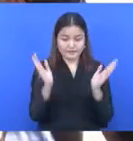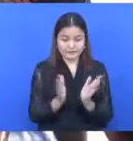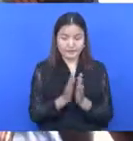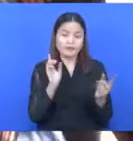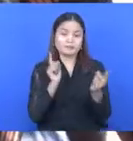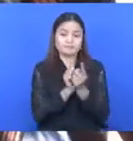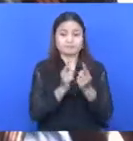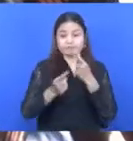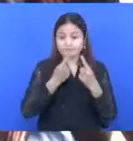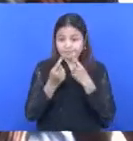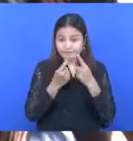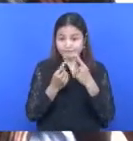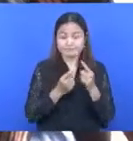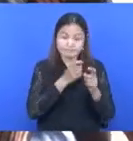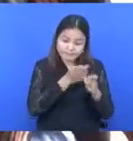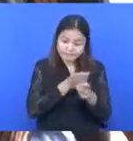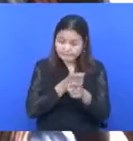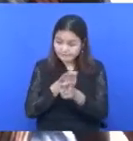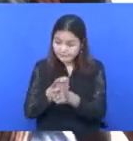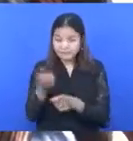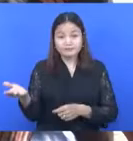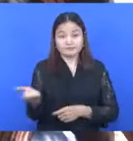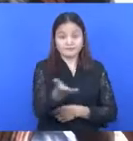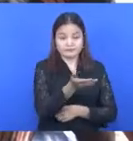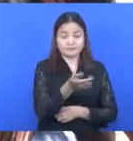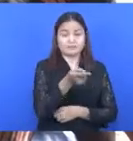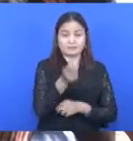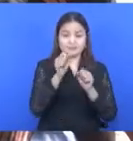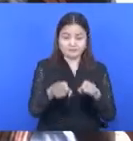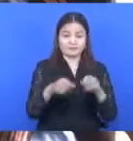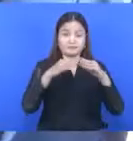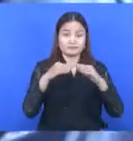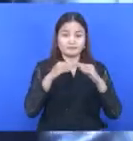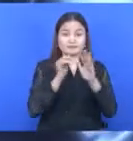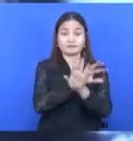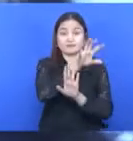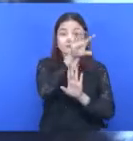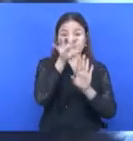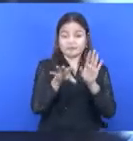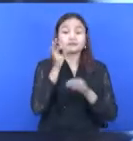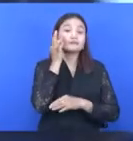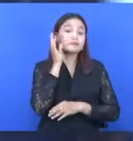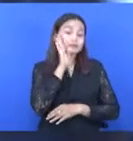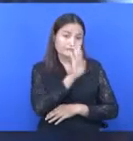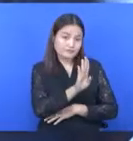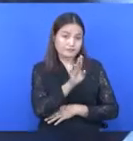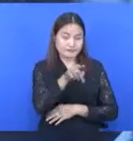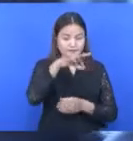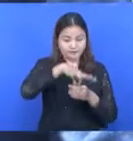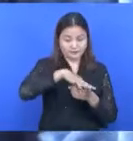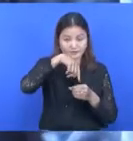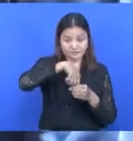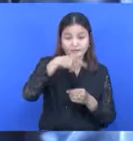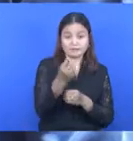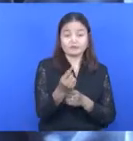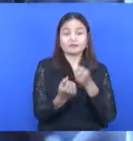ងសម្ណាលគោរពថ្លែងអំណរគុណដល់ប្រជាពលរដ្ឋនៅក្នុងឃុំទន្លូងស្រុកមេមត់ខេត្តត្បូងឃ្មុំដែលបានបោះឆ្នោតគាំទ្រដល់គណបក